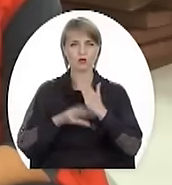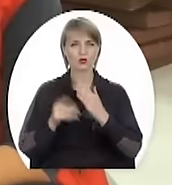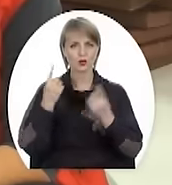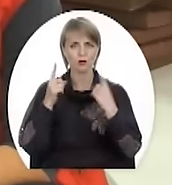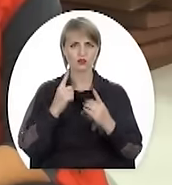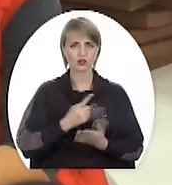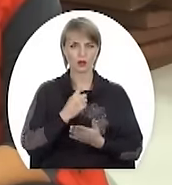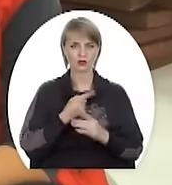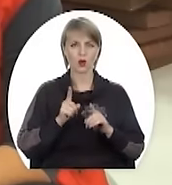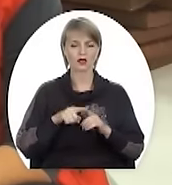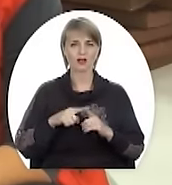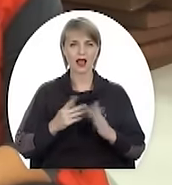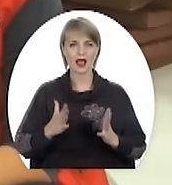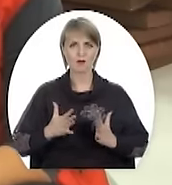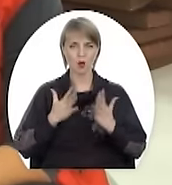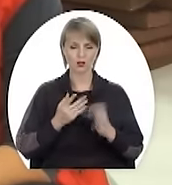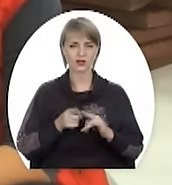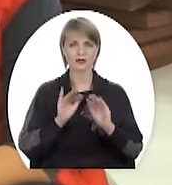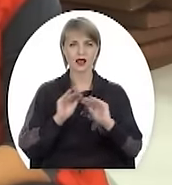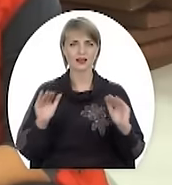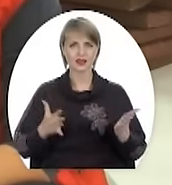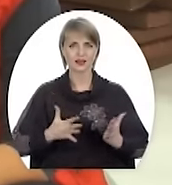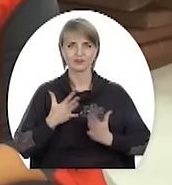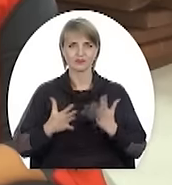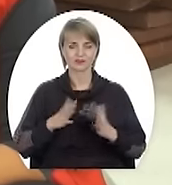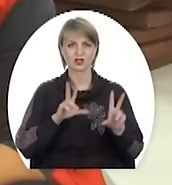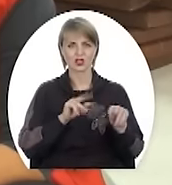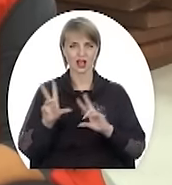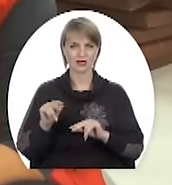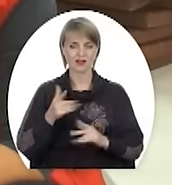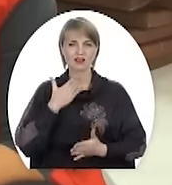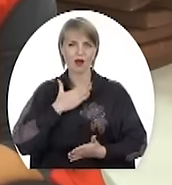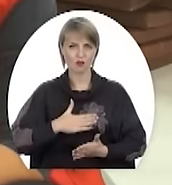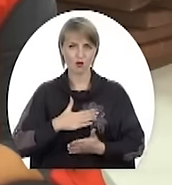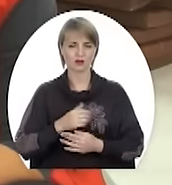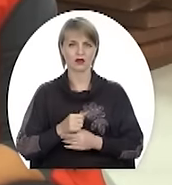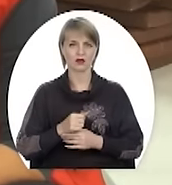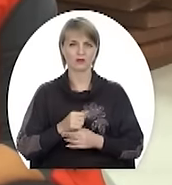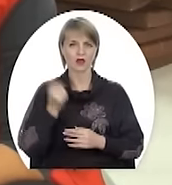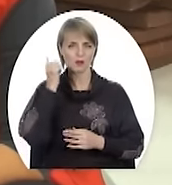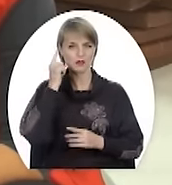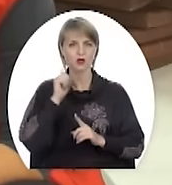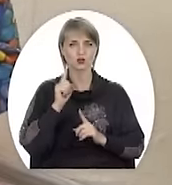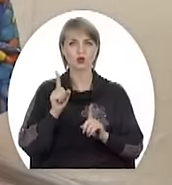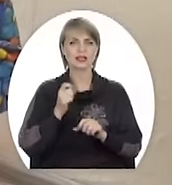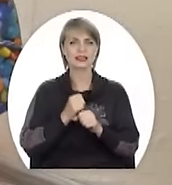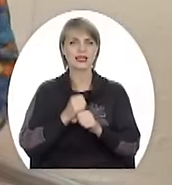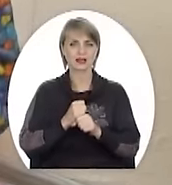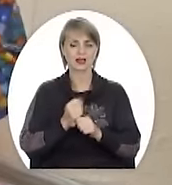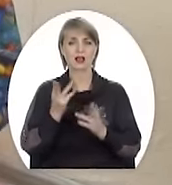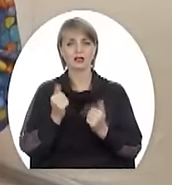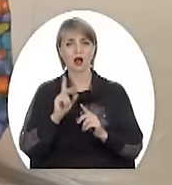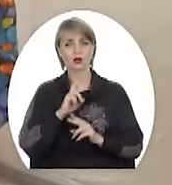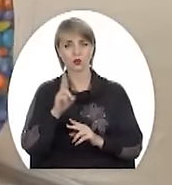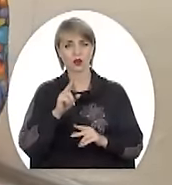После творческой мастерской это эмоция. Это эмоция, это дети эмоционируют, они счастливы, они довольны. Они понимают, что они